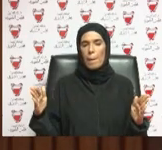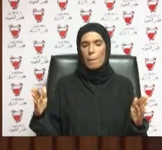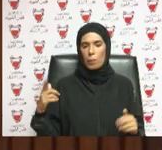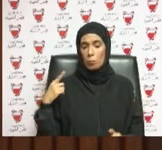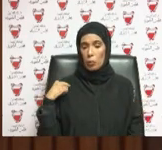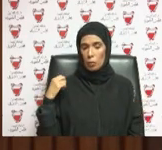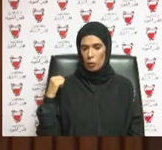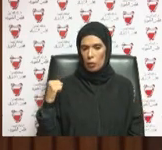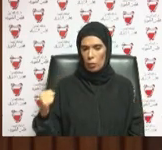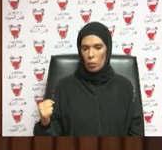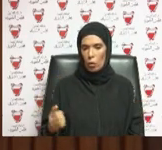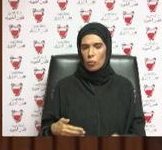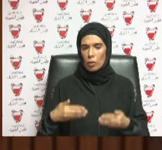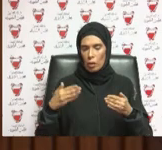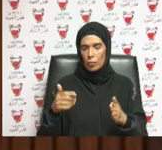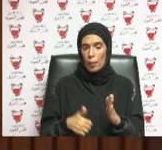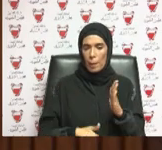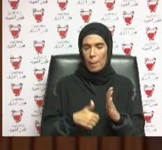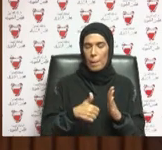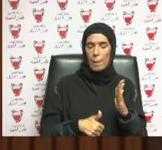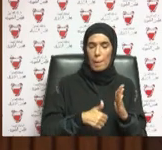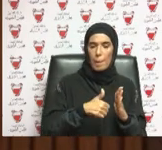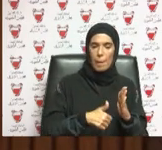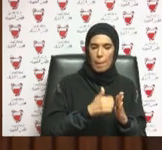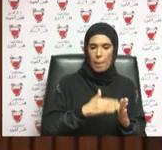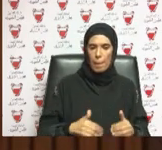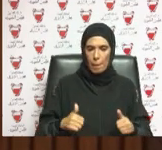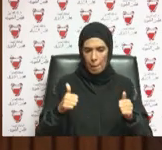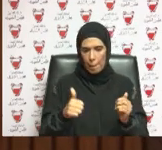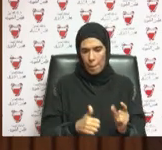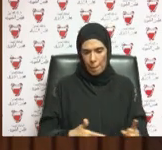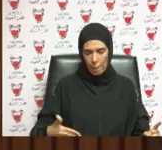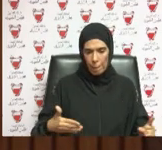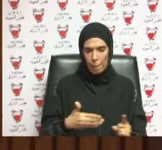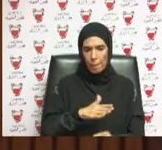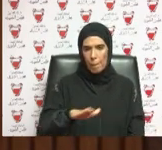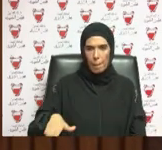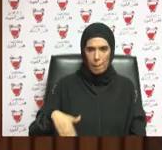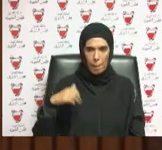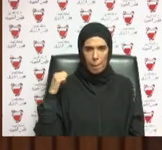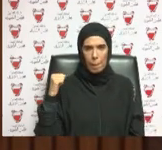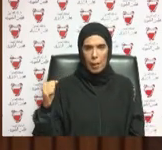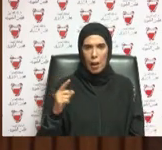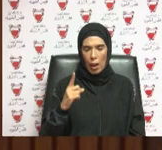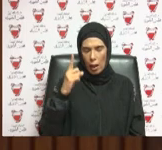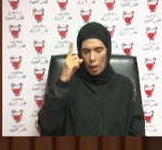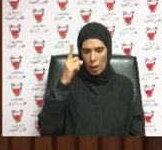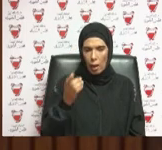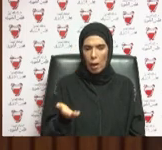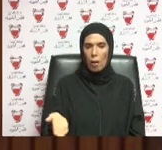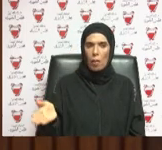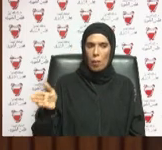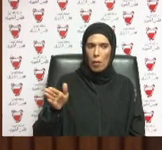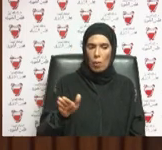باقتدار من العطاء والإنجاز والبذل وتحقيق الريادة الوطنية، فقد كان رحمه الله الحكومة في